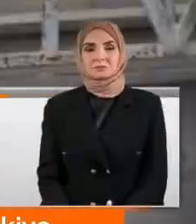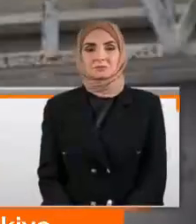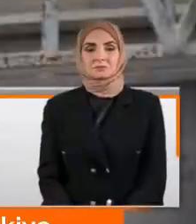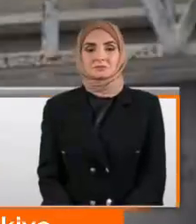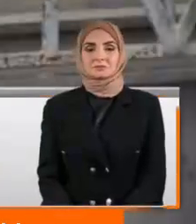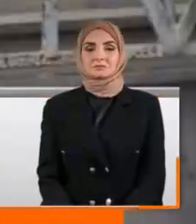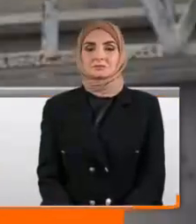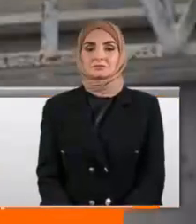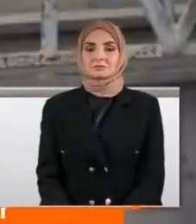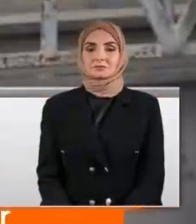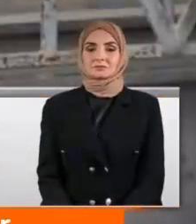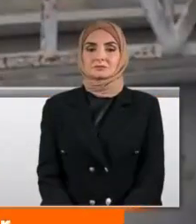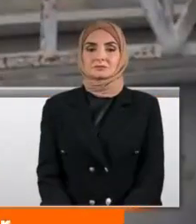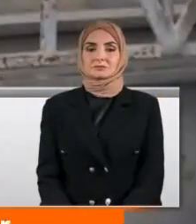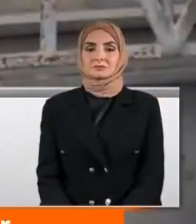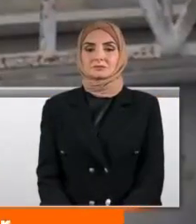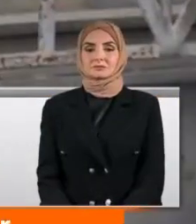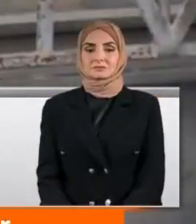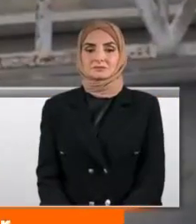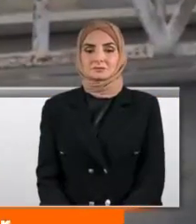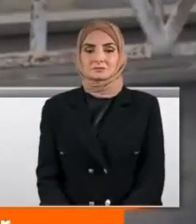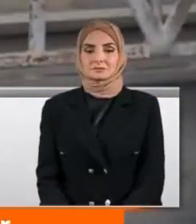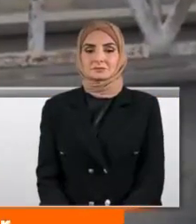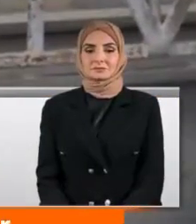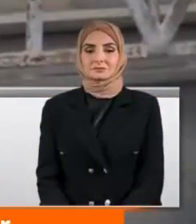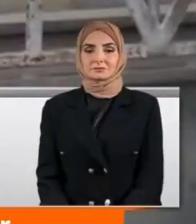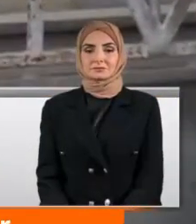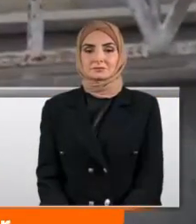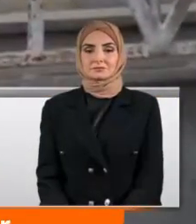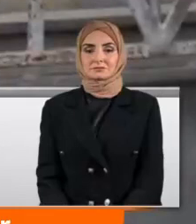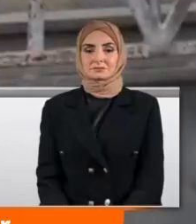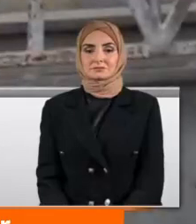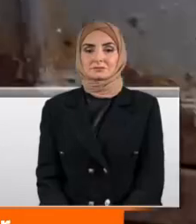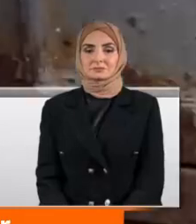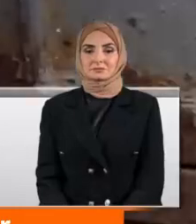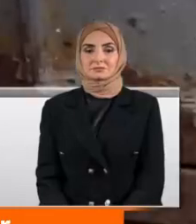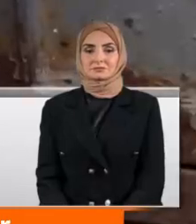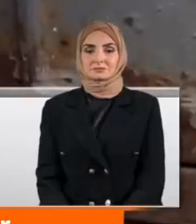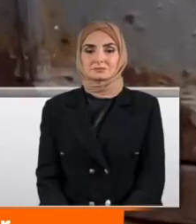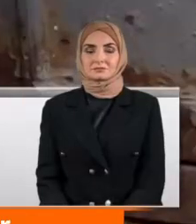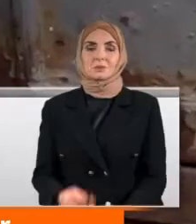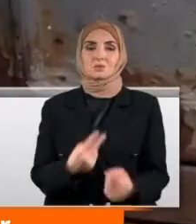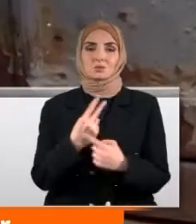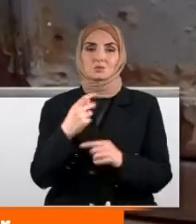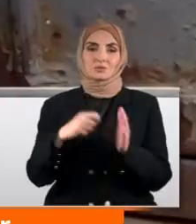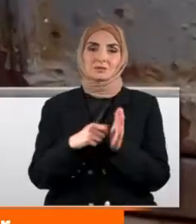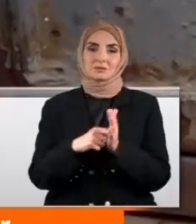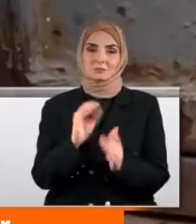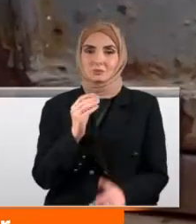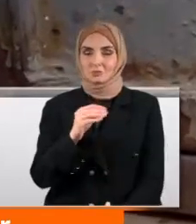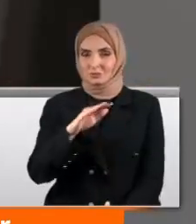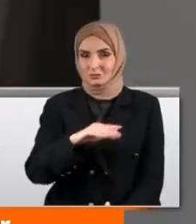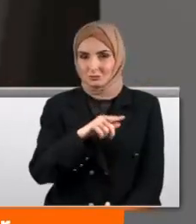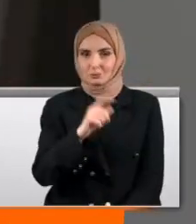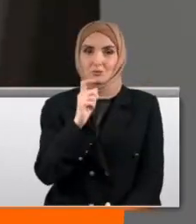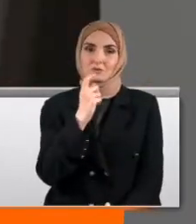Hiçbir sebep yokken, durup dururken, yani benim çocuğum şurada dondurma yiyor, sana ne zarar verdi? Yusuf Emir Bolat henüz 9